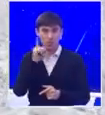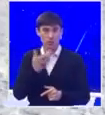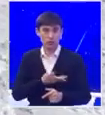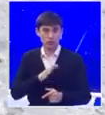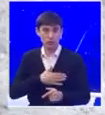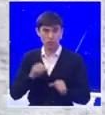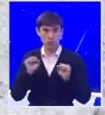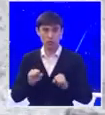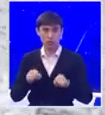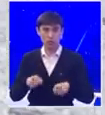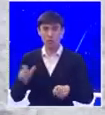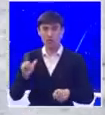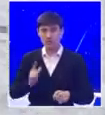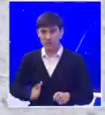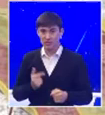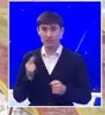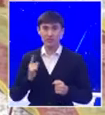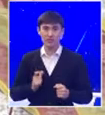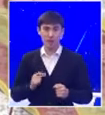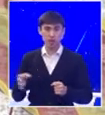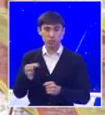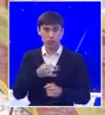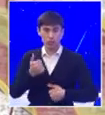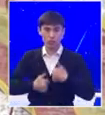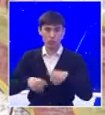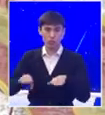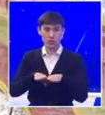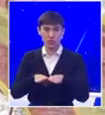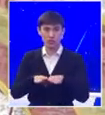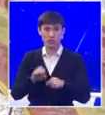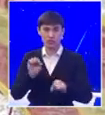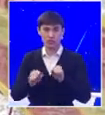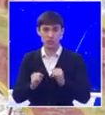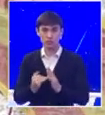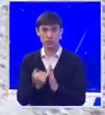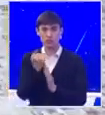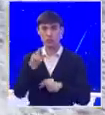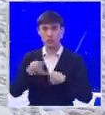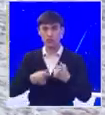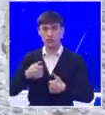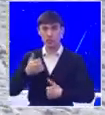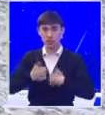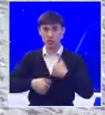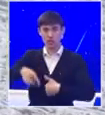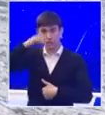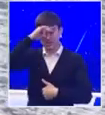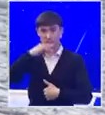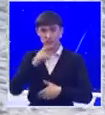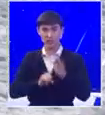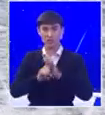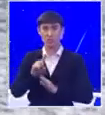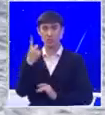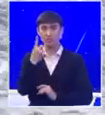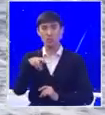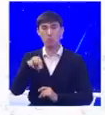можно только позавидовать победы на областном уровне это далеко не предел их спортивных возможностей впереди чемпионат казахстана он стартует 1